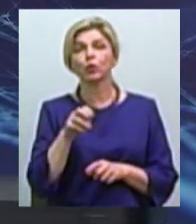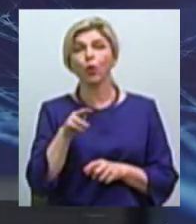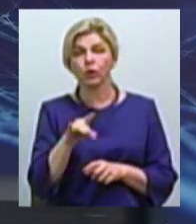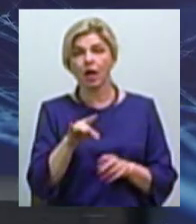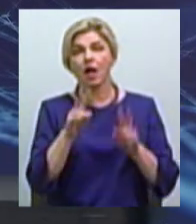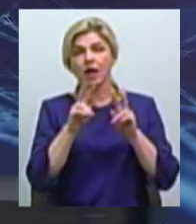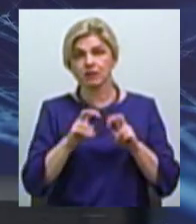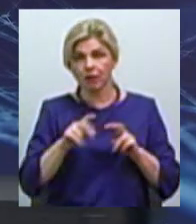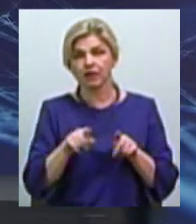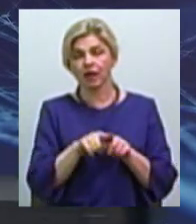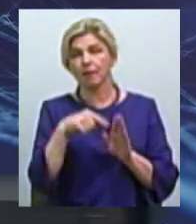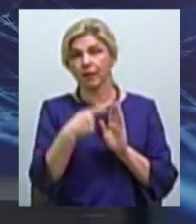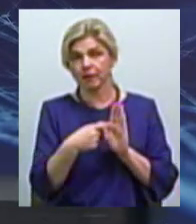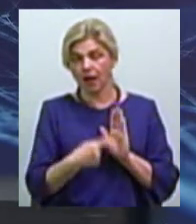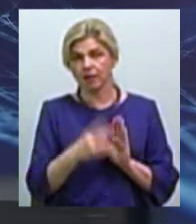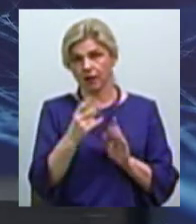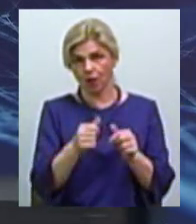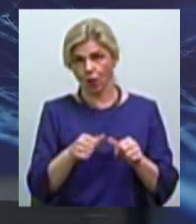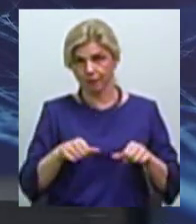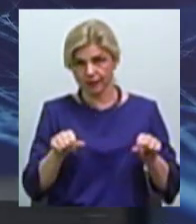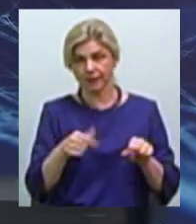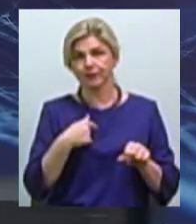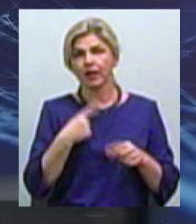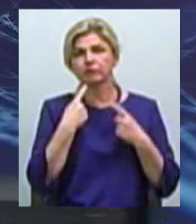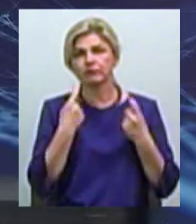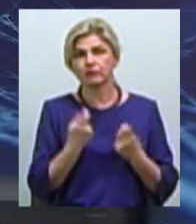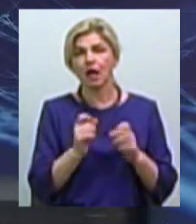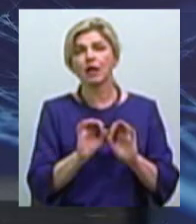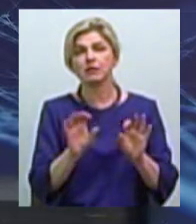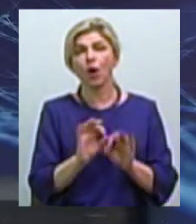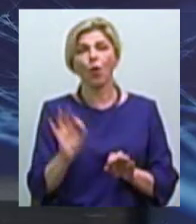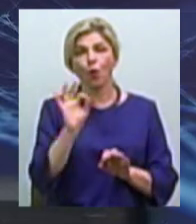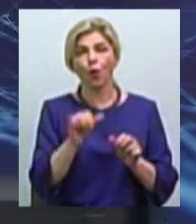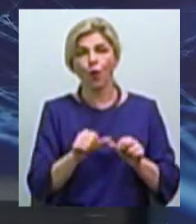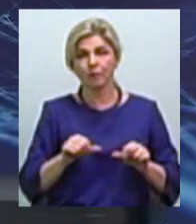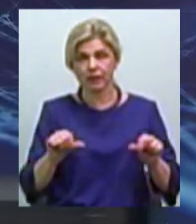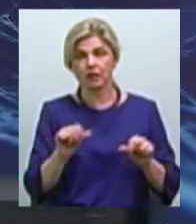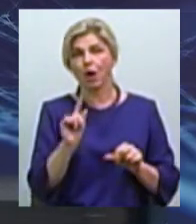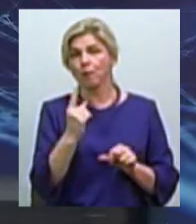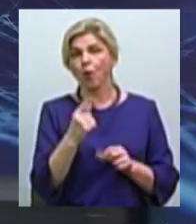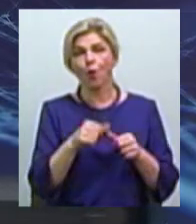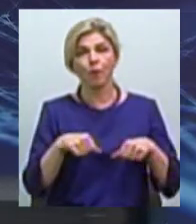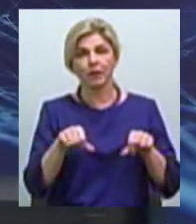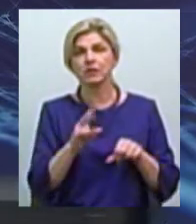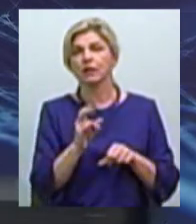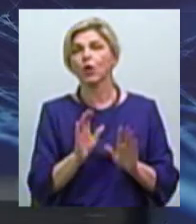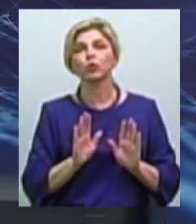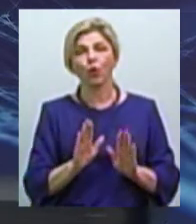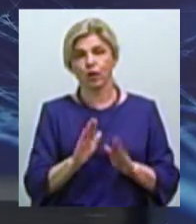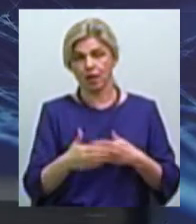на комісії. Я так ретельно розказую про комісію, тому що комісія не тільки накладує стягнення,